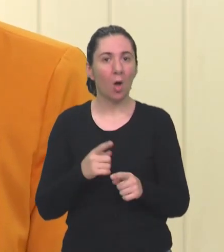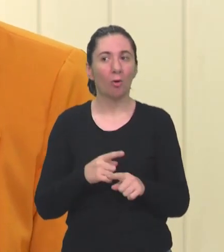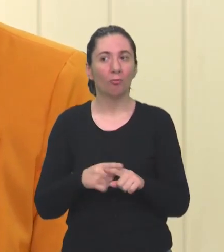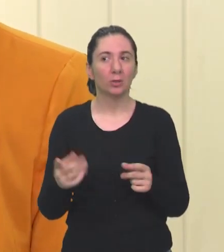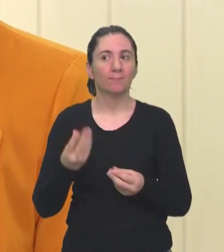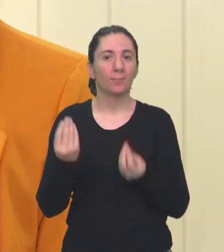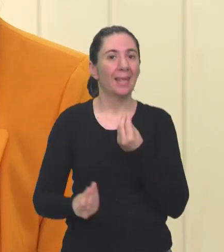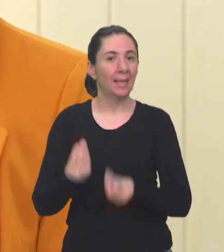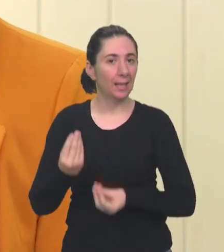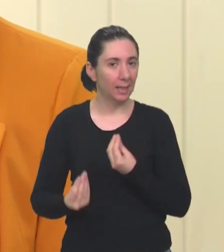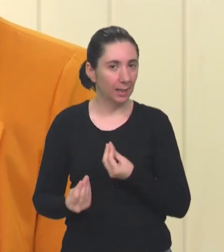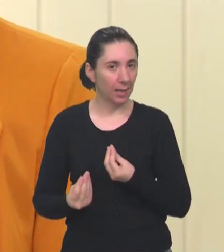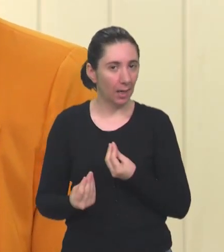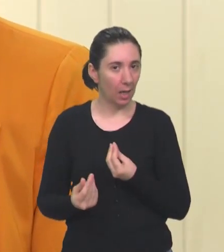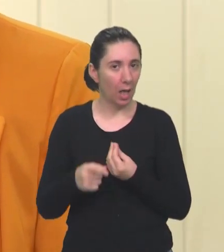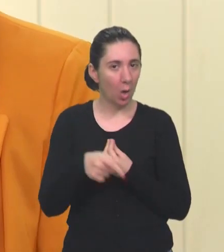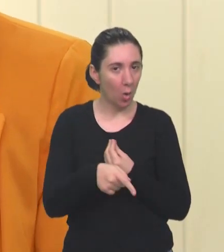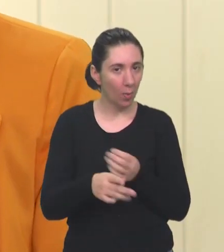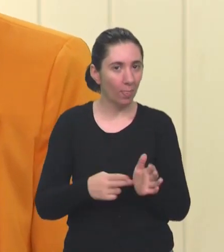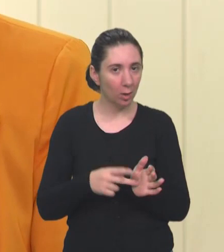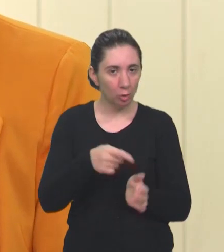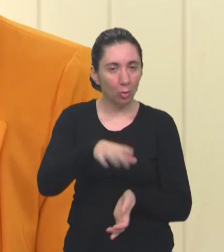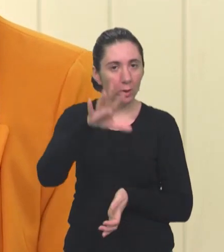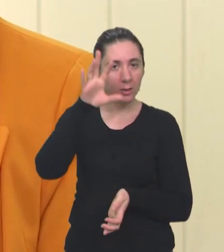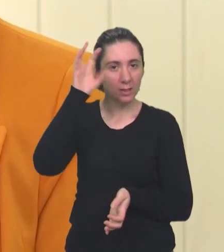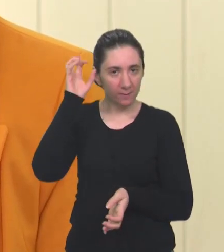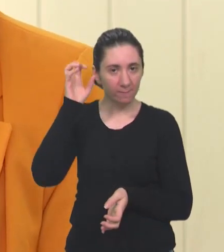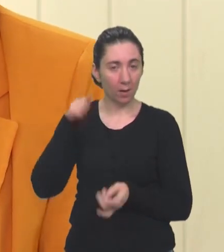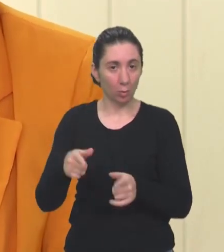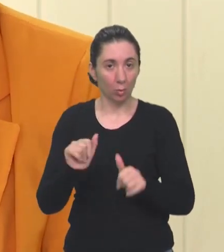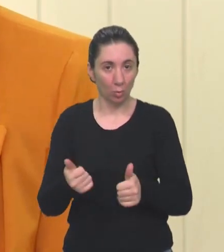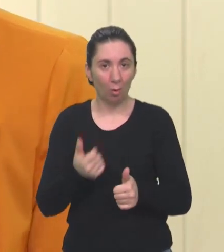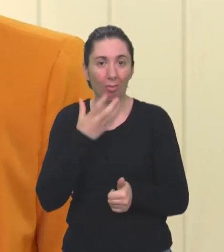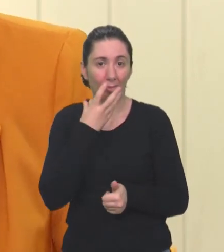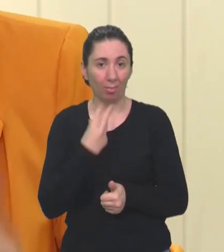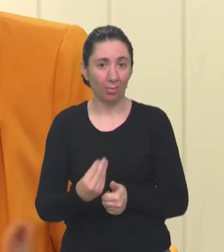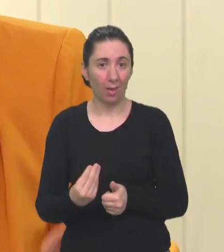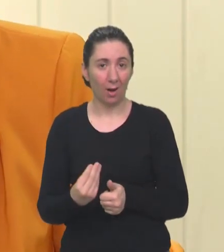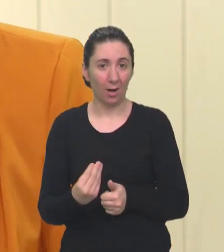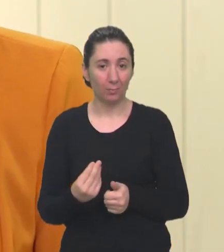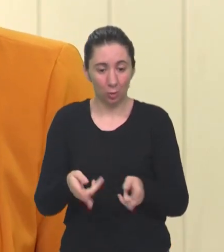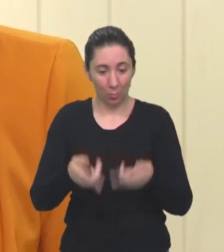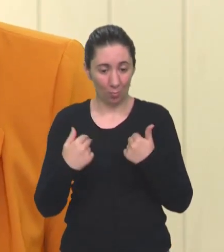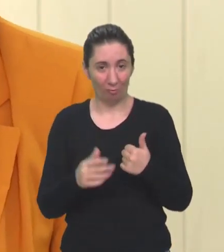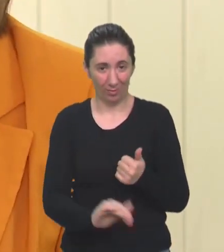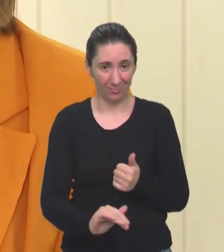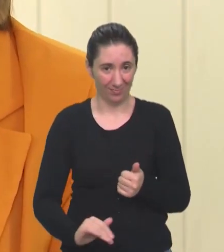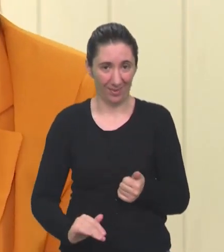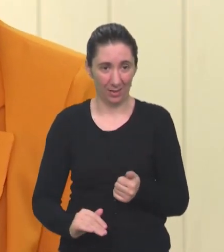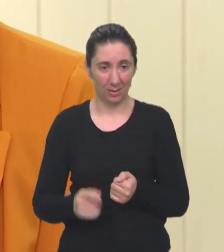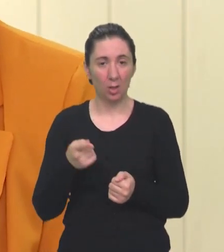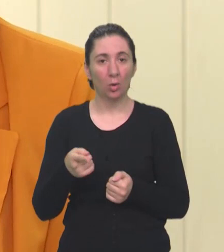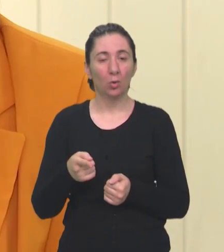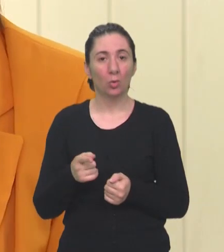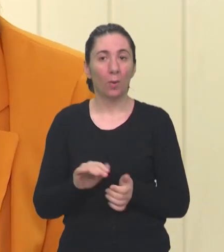vrstu igre u kojoj oni to na taj način i shvate i to je u stvari najljepši, u stvari je feedback njihov, budimo realni, to